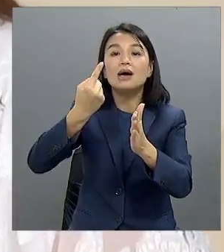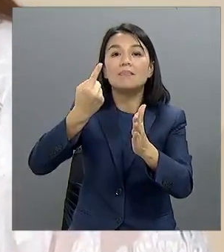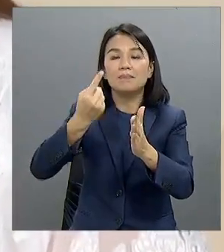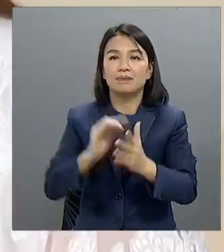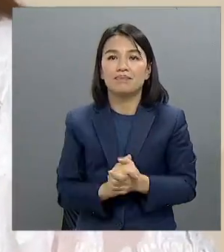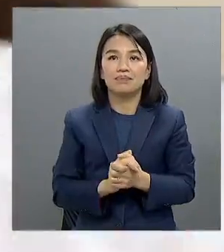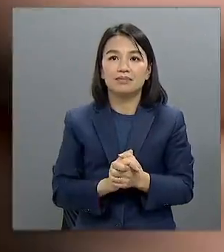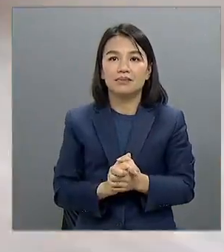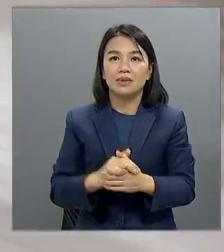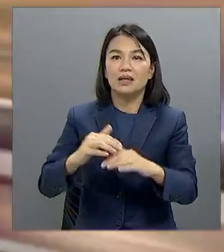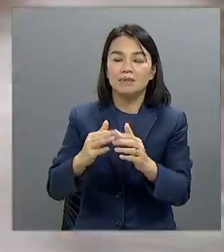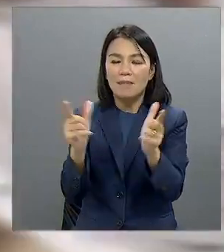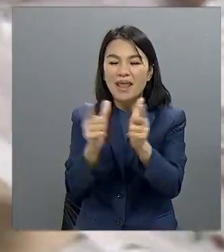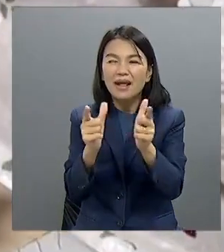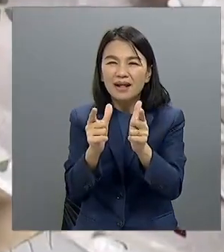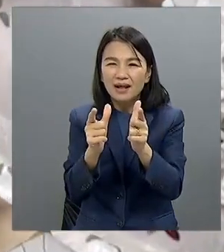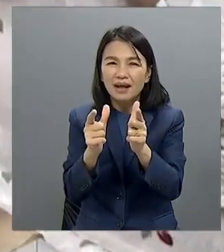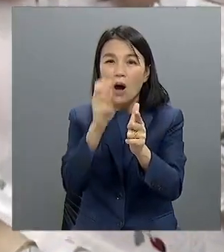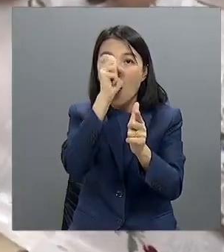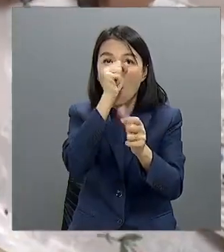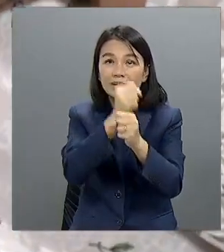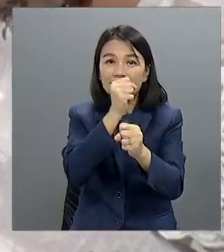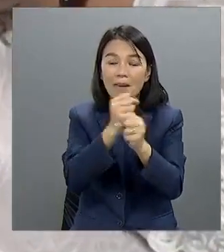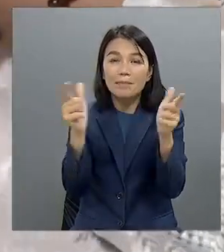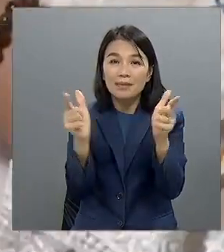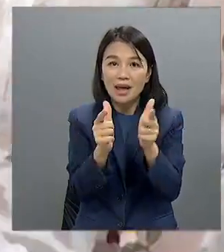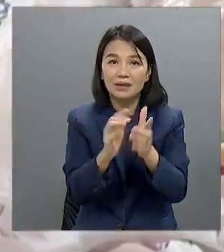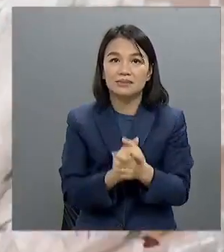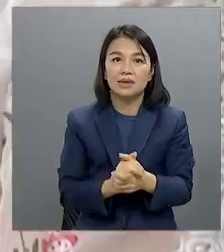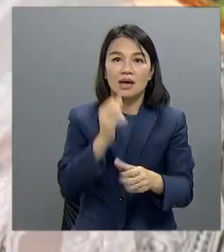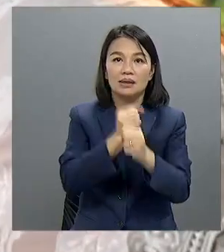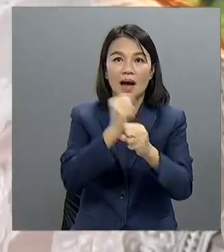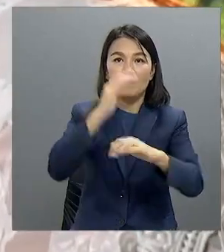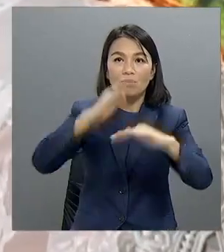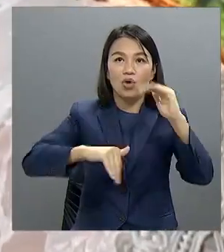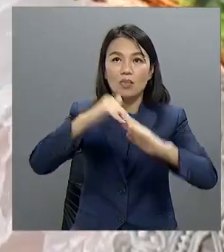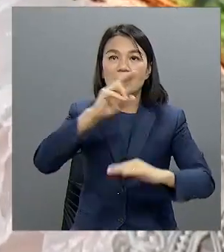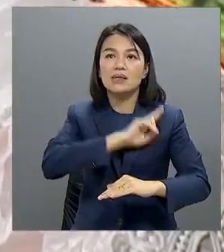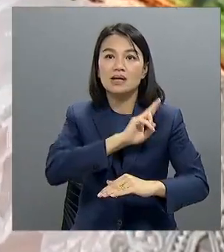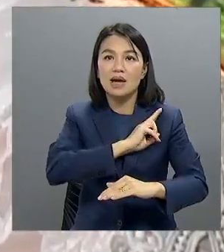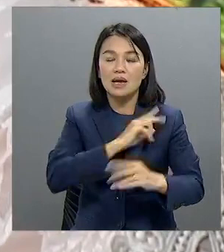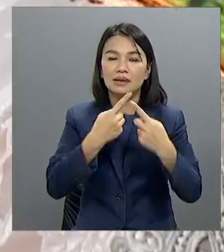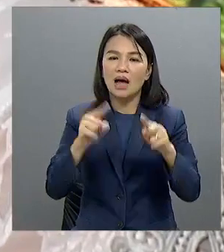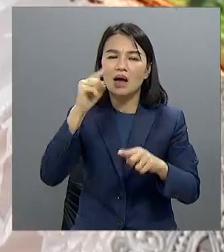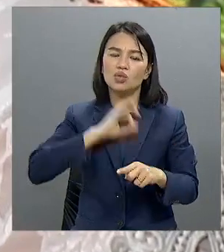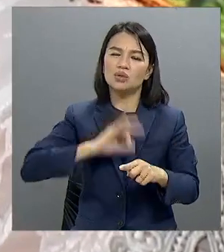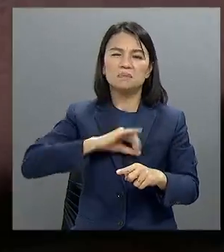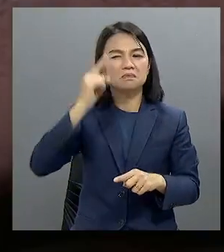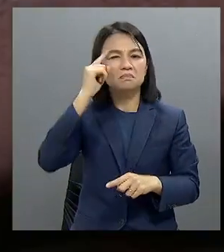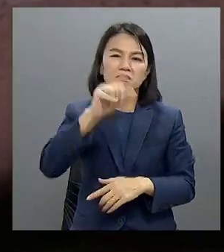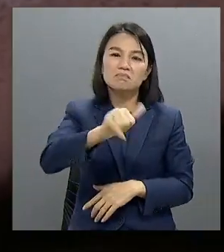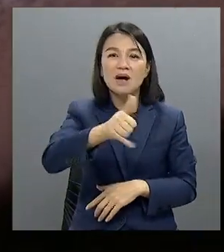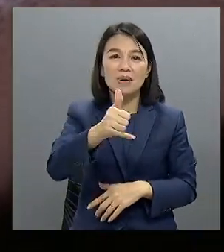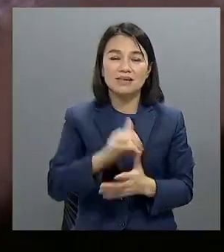งานชิ้นเล็กๆก่อนเพราะว่าเราเองอ่ะเราอยากลงมือทำอยู่แล้วแต่เราอาจจะยังไม่มั่นใจอะไรเงี้ยค่ะก็เริ่มจากปักหมว